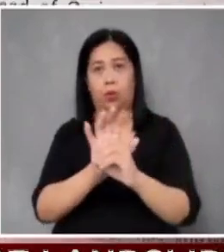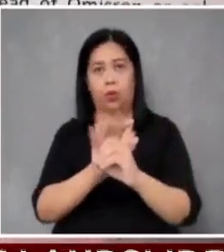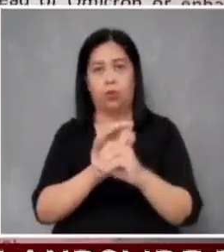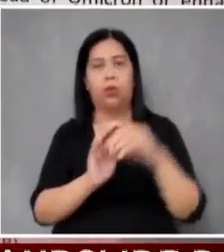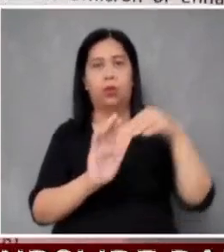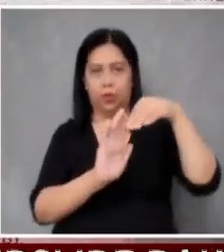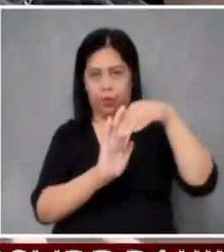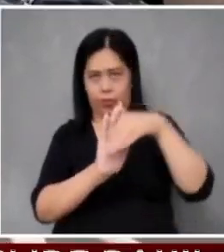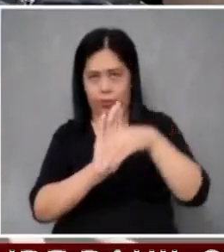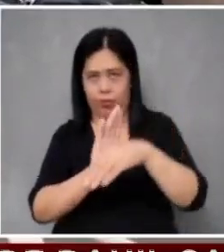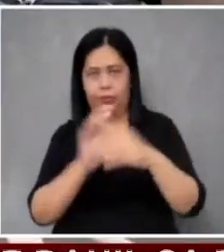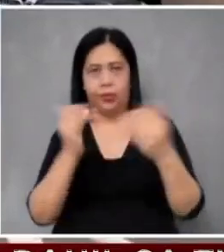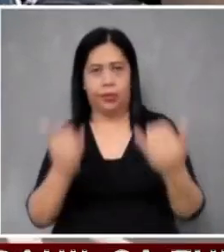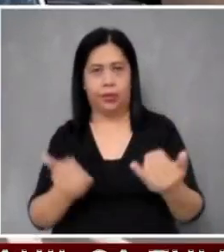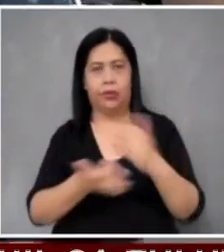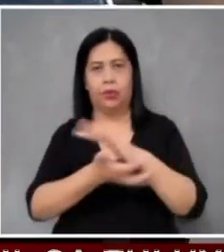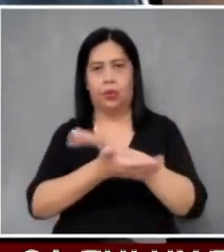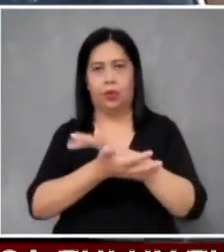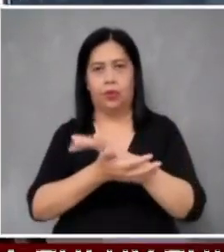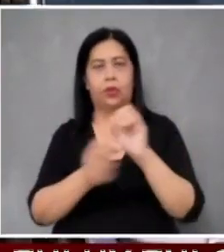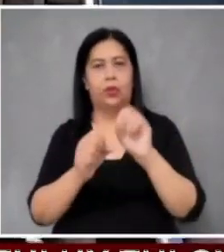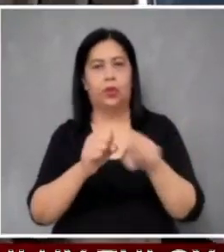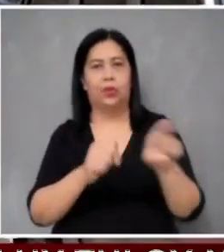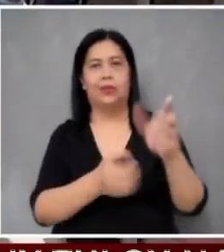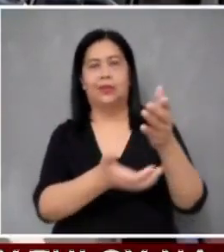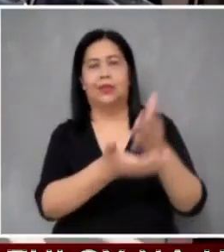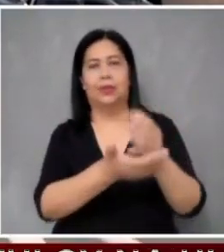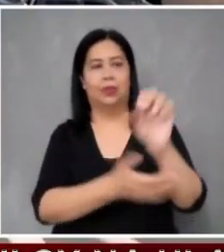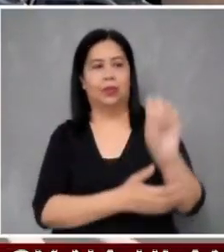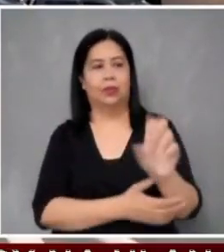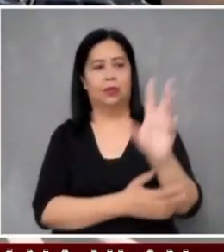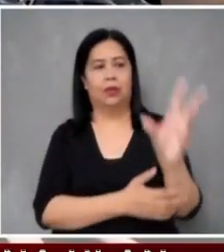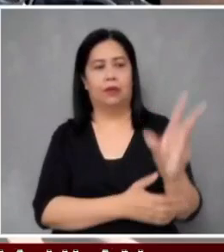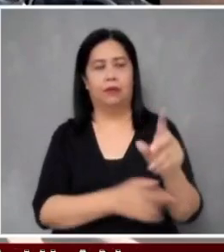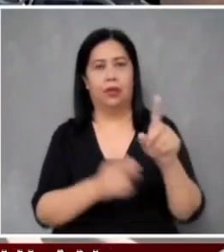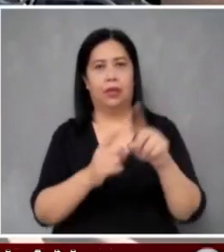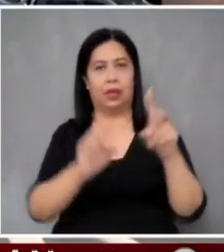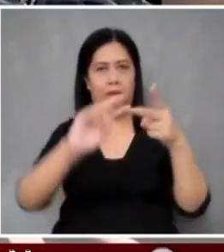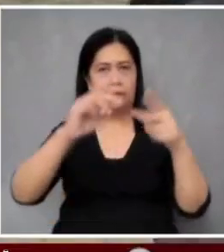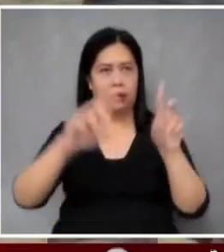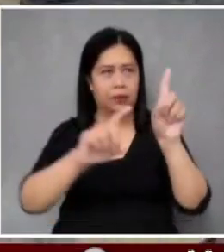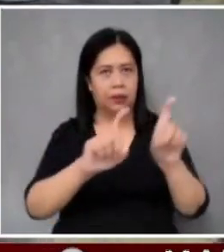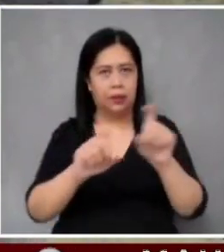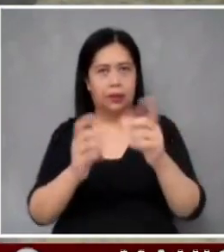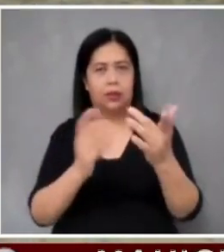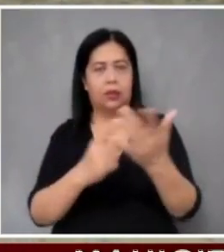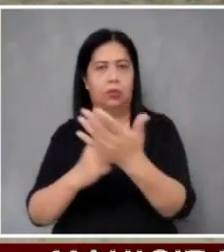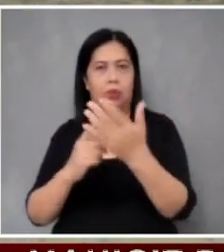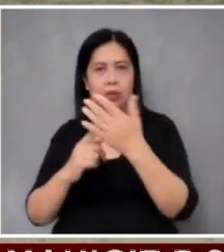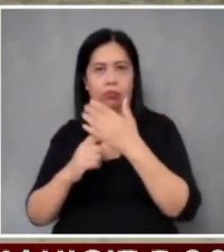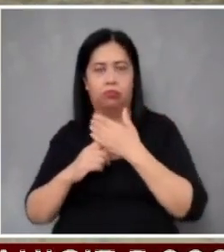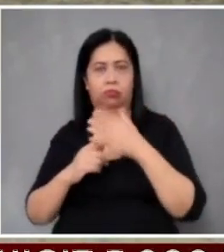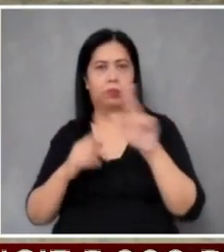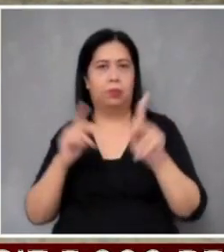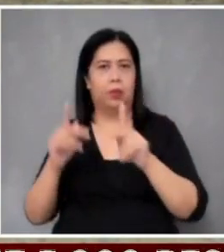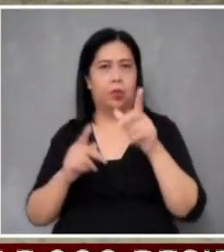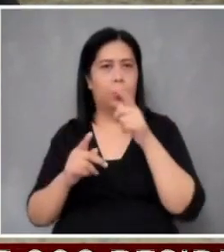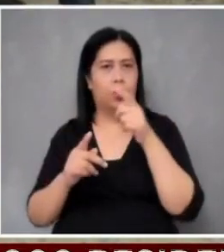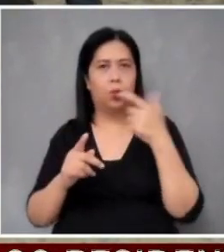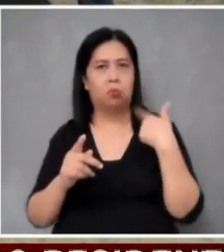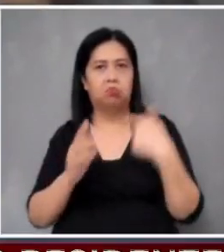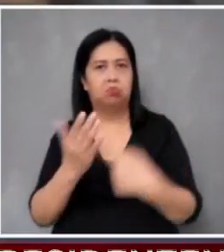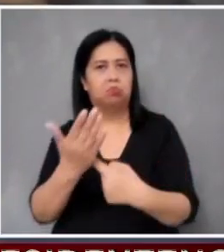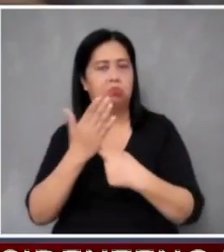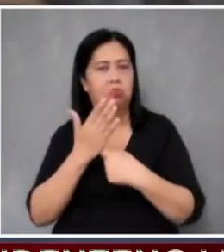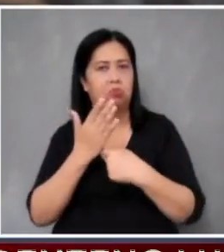ng COVID. Kaya ihihinto na ng South Africa ang contact tracing at pagko-quarantine sa mga taong hindi nagpapakita ng sintomas